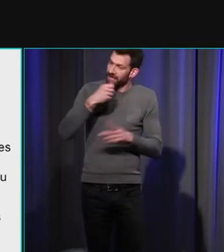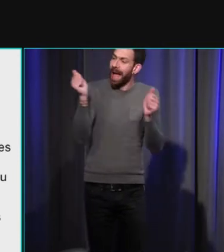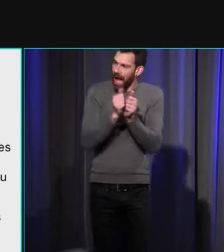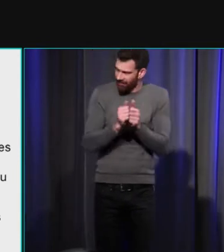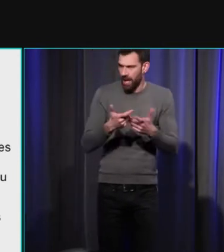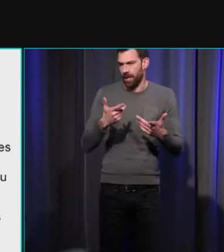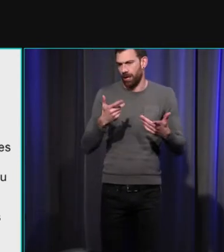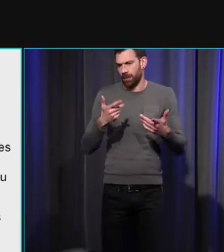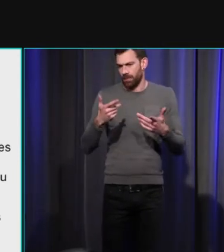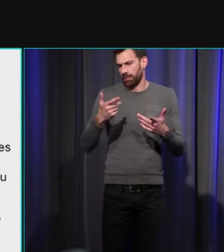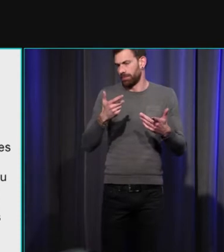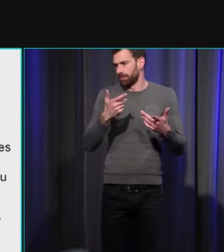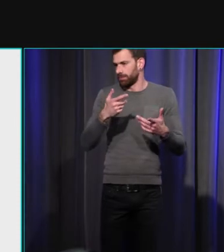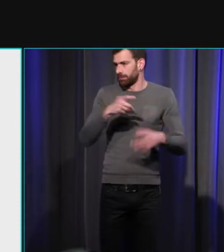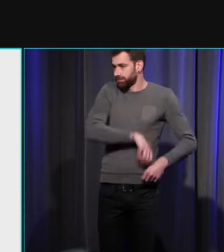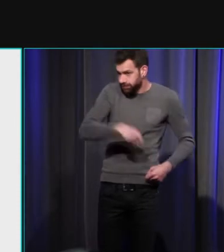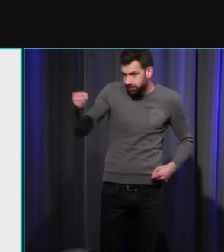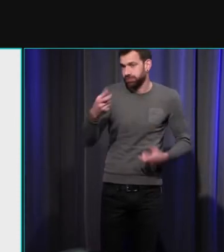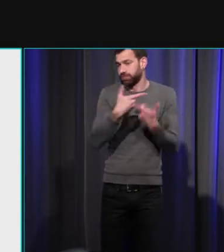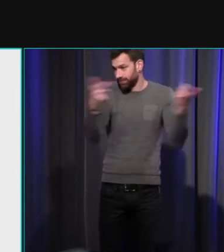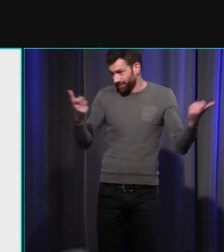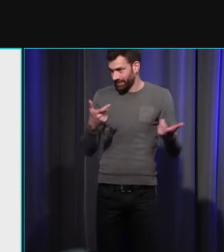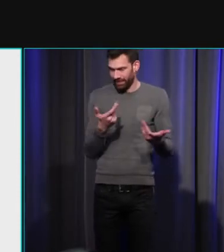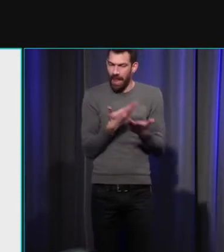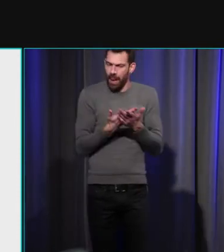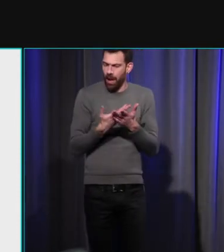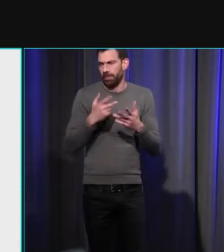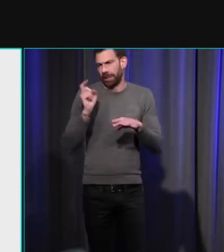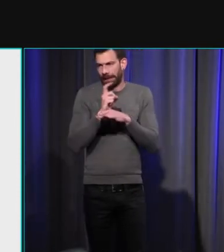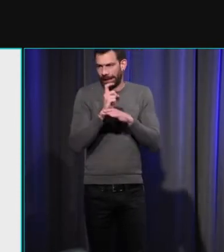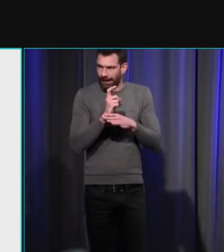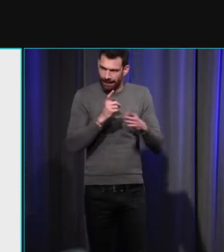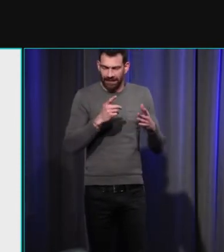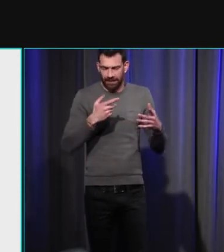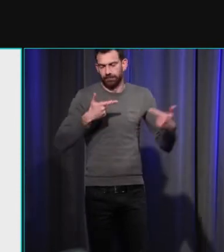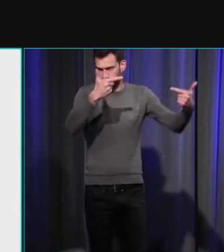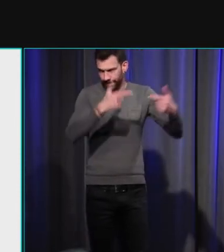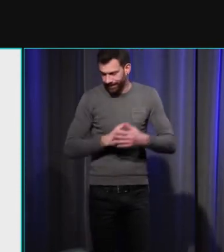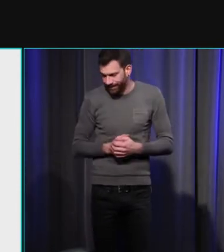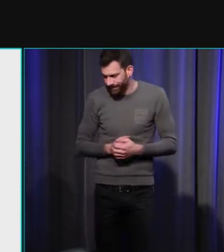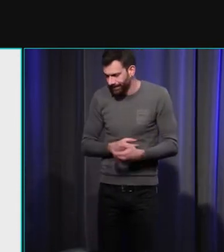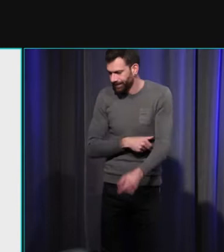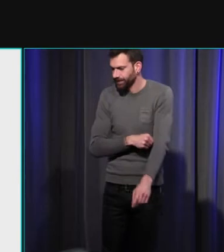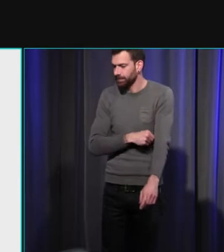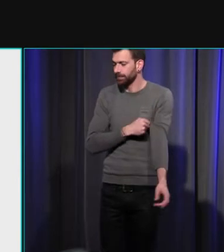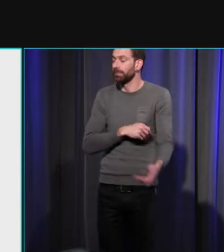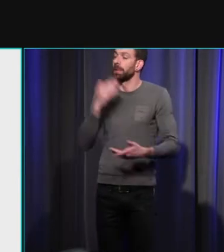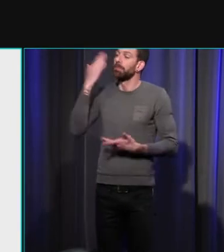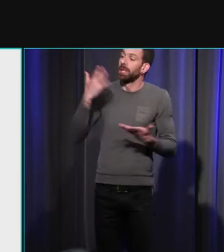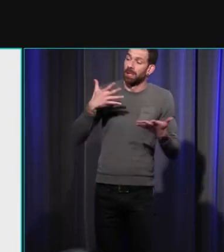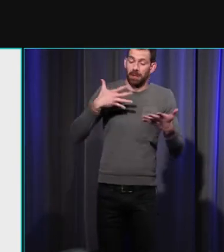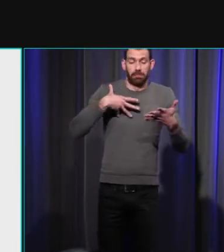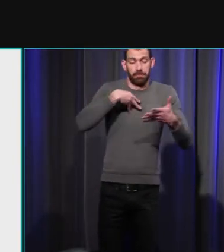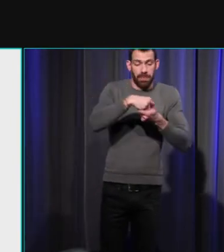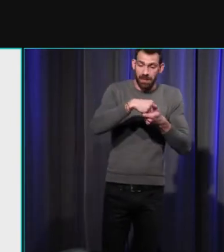contradiction c'est là que les critiques vont heurté alors bien sûr si on éclaire ou coisy clair sur les pelles rats